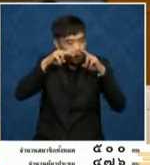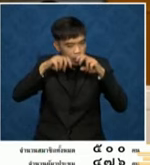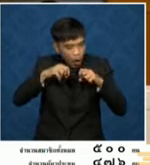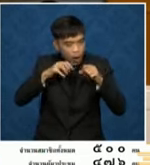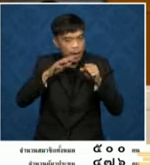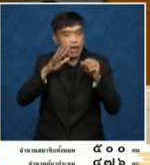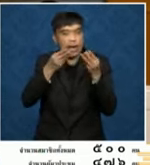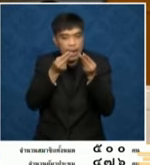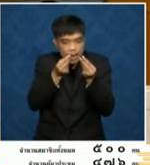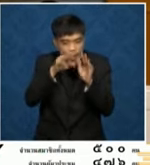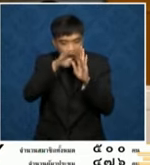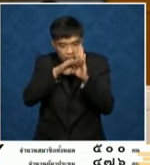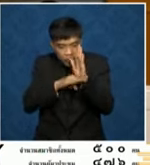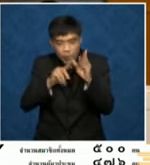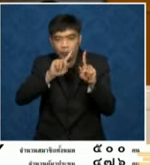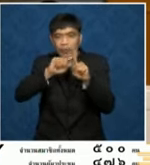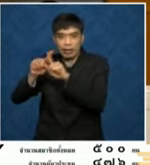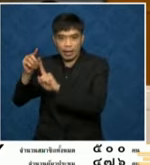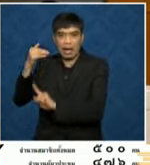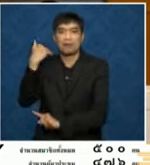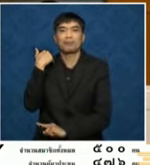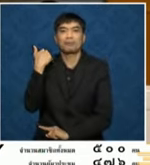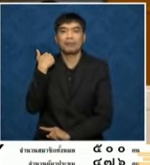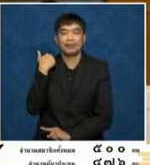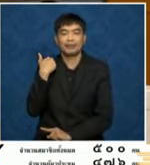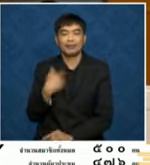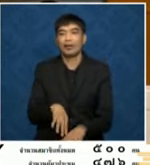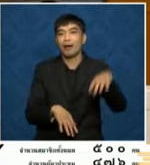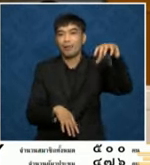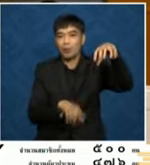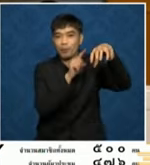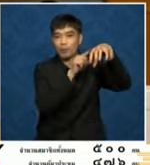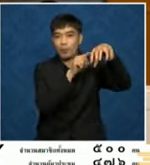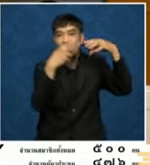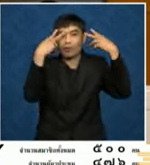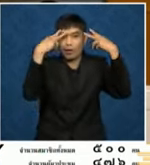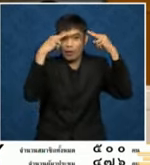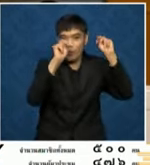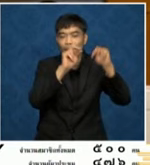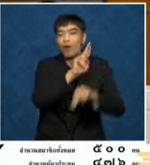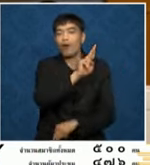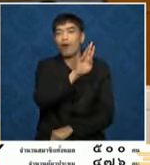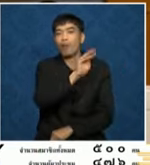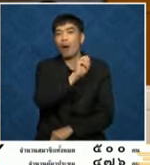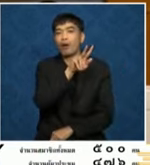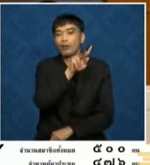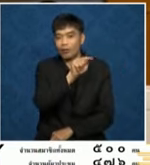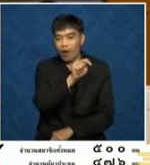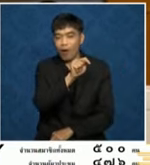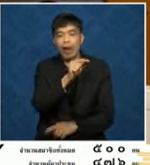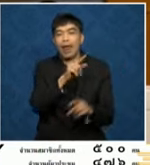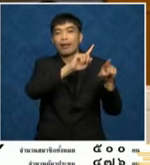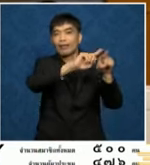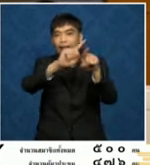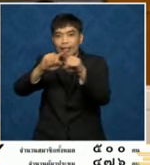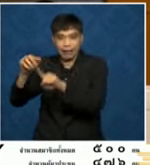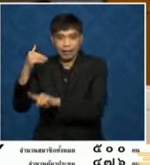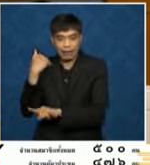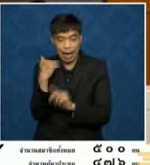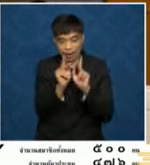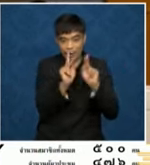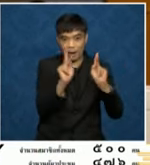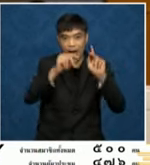การชุดต่างๆครับซึ่งในส่วนของสำนักนายกรัฐมนตรีนะครับและหน่วยงานในกำกับปีนี้คณะกรรมการได้พิจารณา